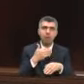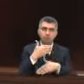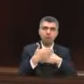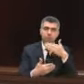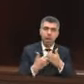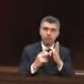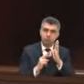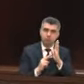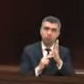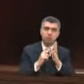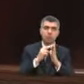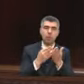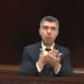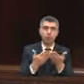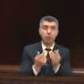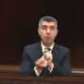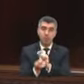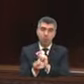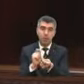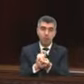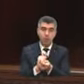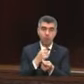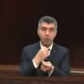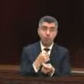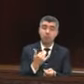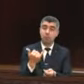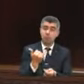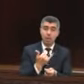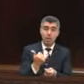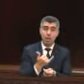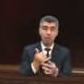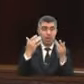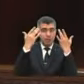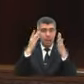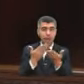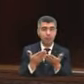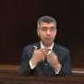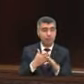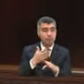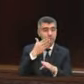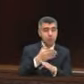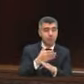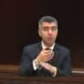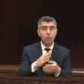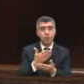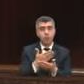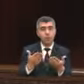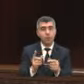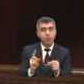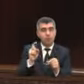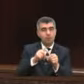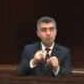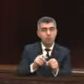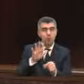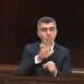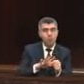هناك خصاص، لكن هذا التحول بغيناه تحول رقمي لانه ايضا ثقافي وخص الولوج ديالو يكون فيه انخراط تام واقتناع